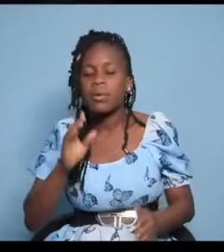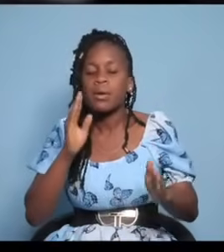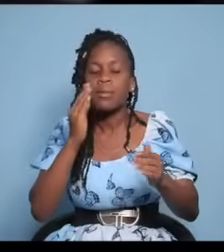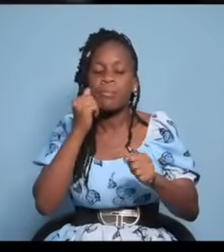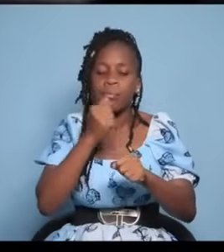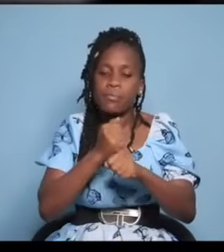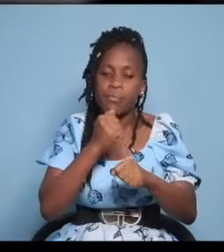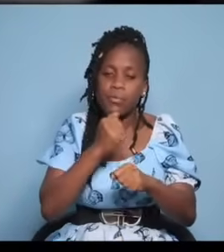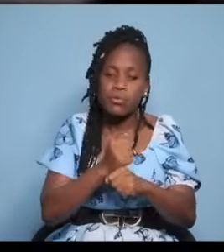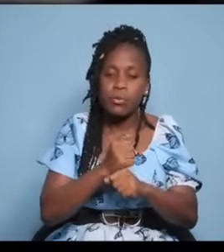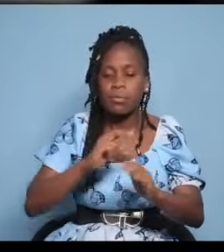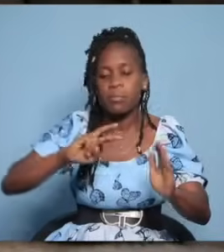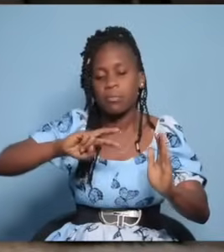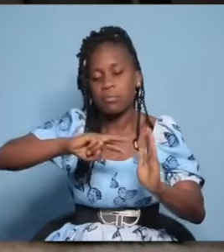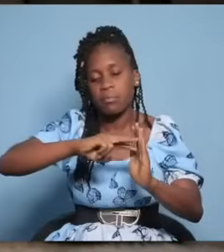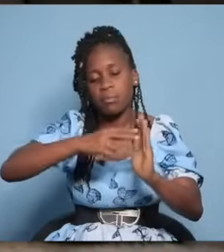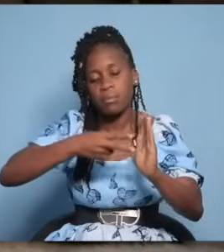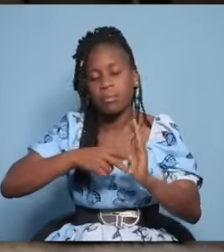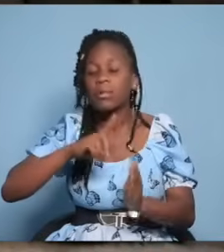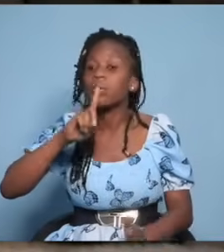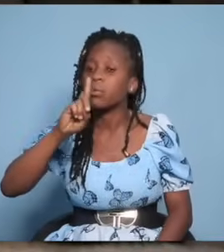It was strategic assassination.